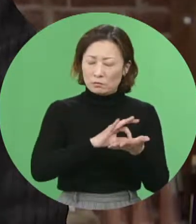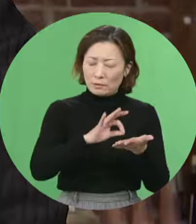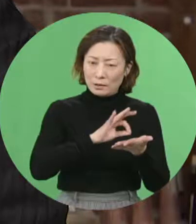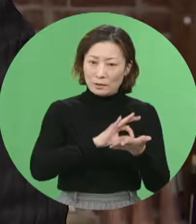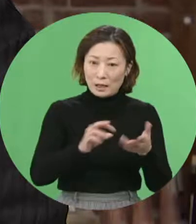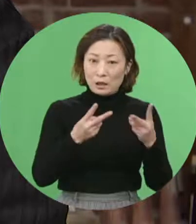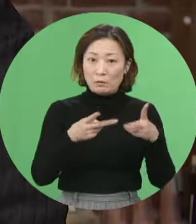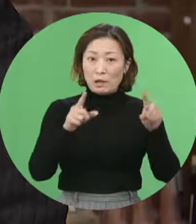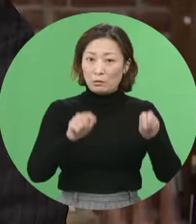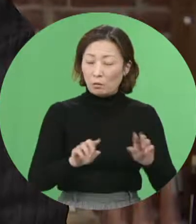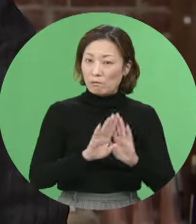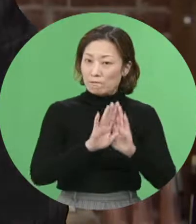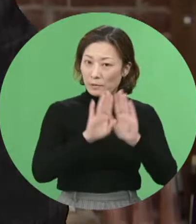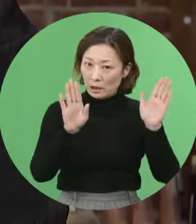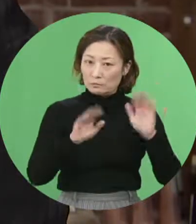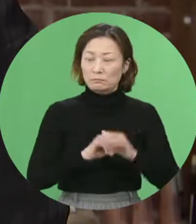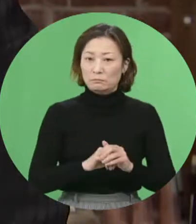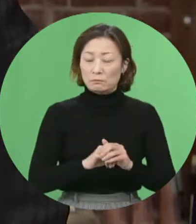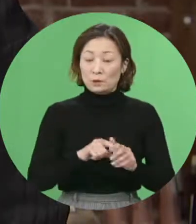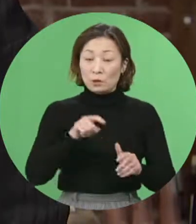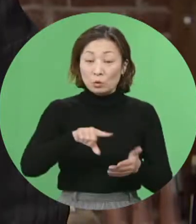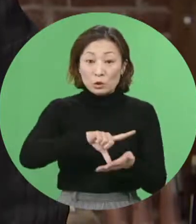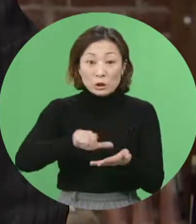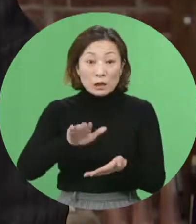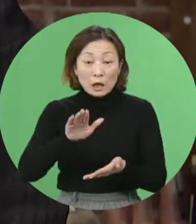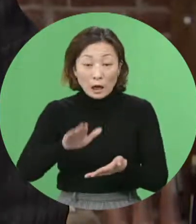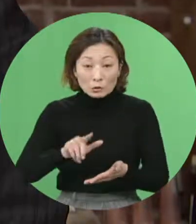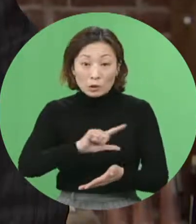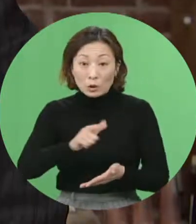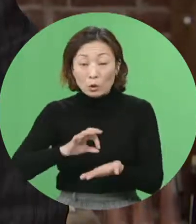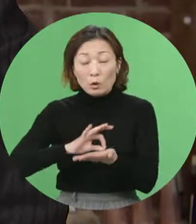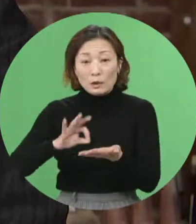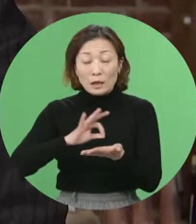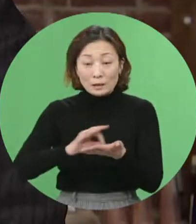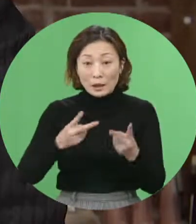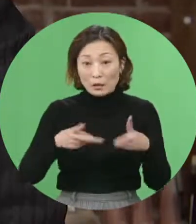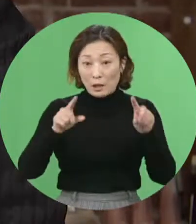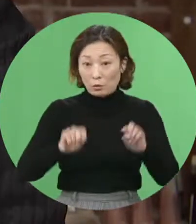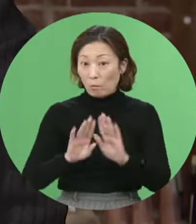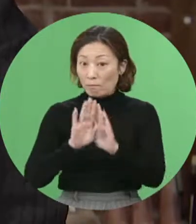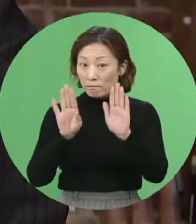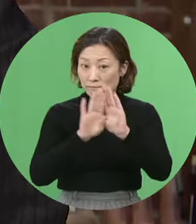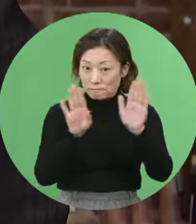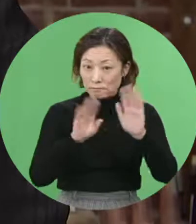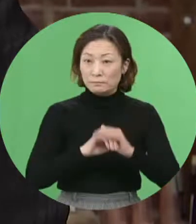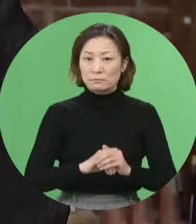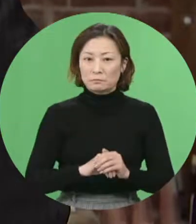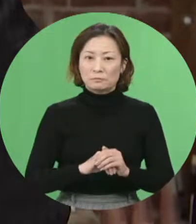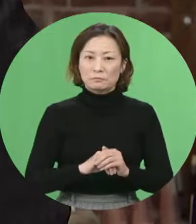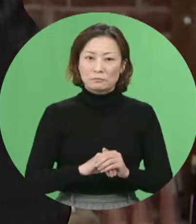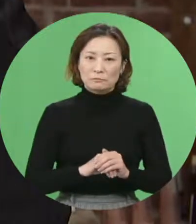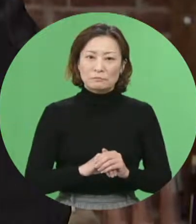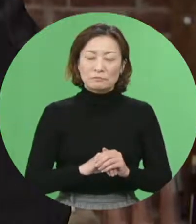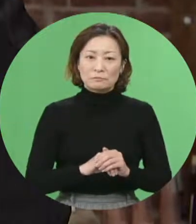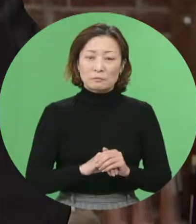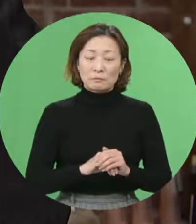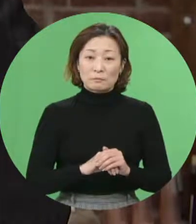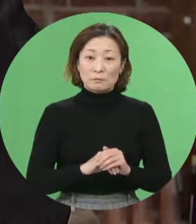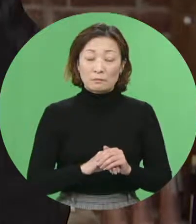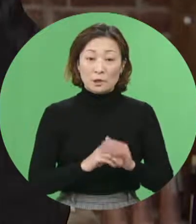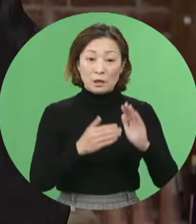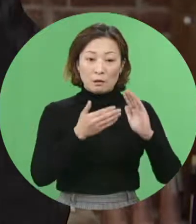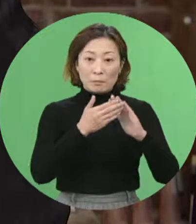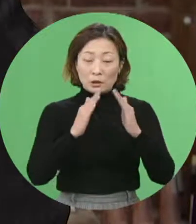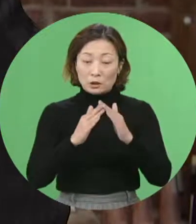生かしてイベントをやったり、あるものを生かしてやっていこうというイベントをやってるわけですね。で、せっかくそういう町並